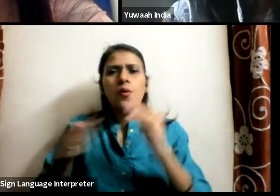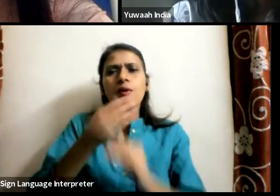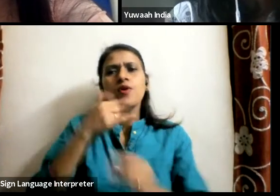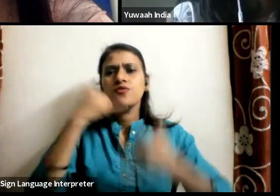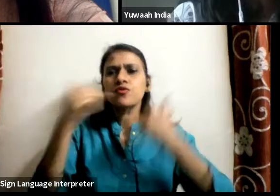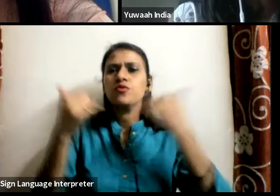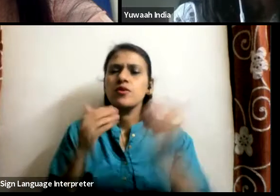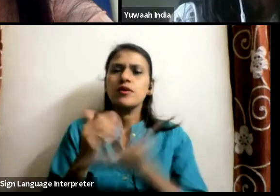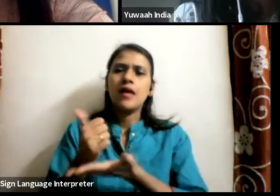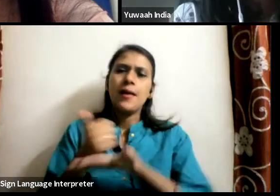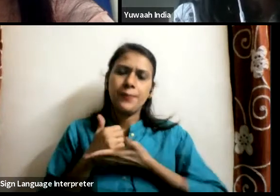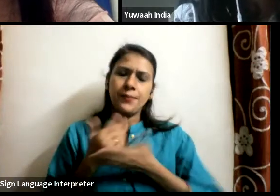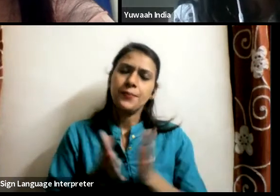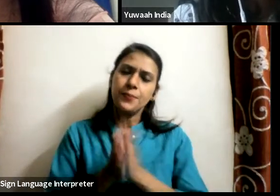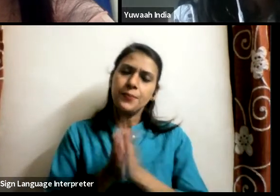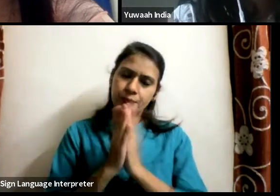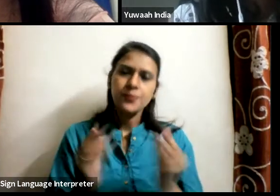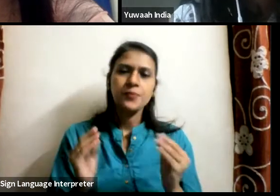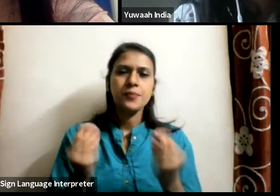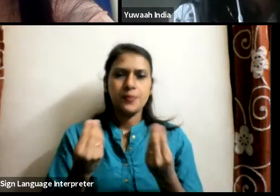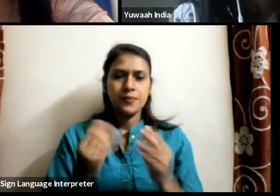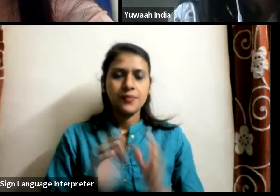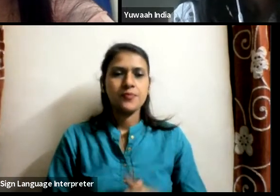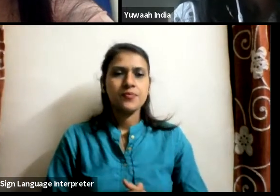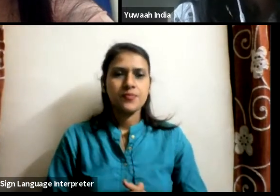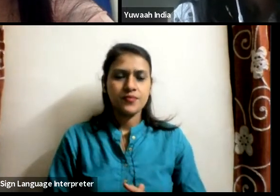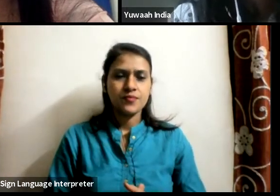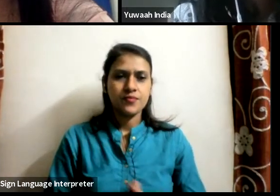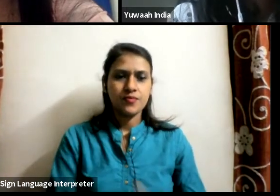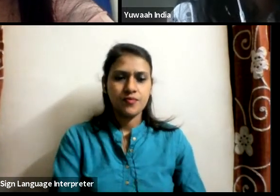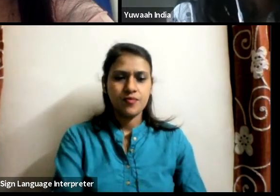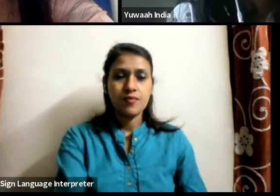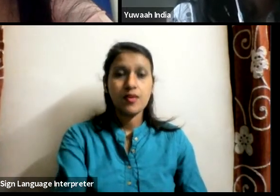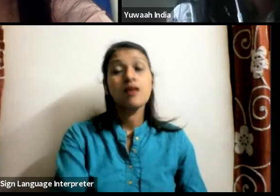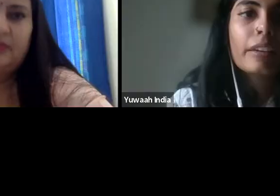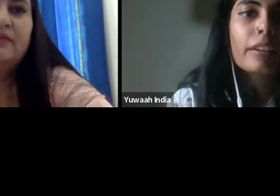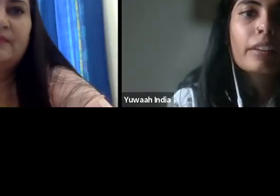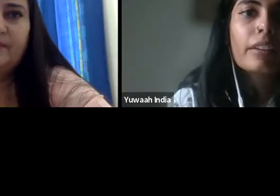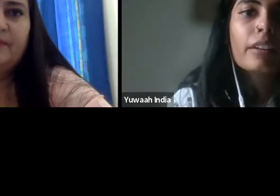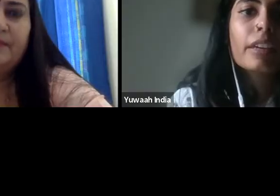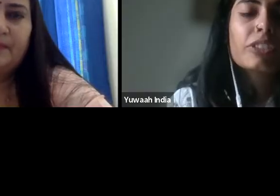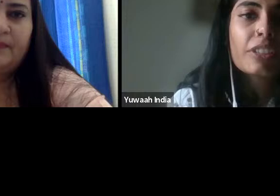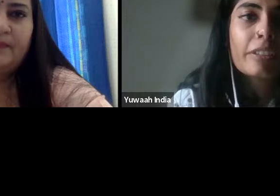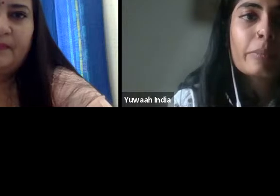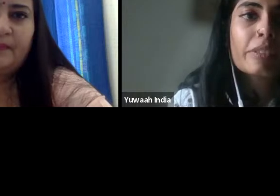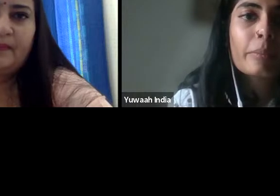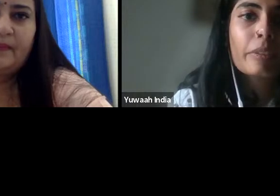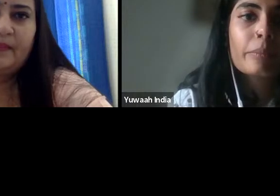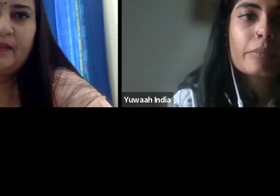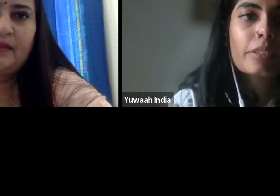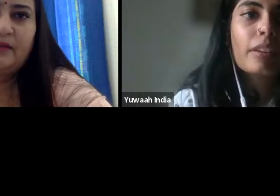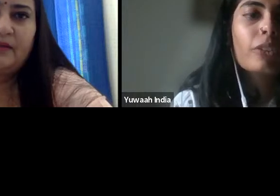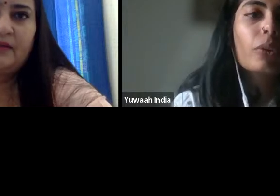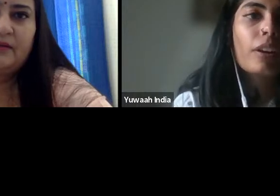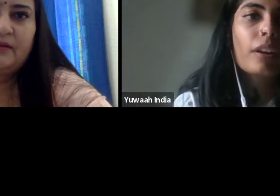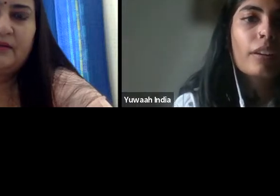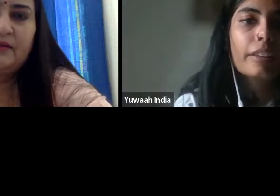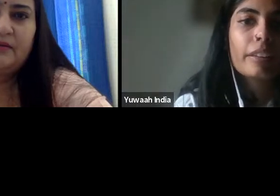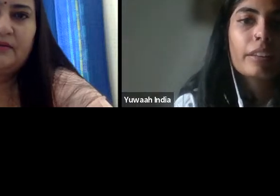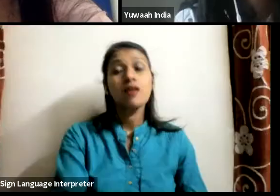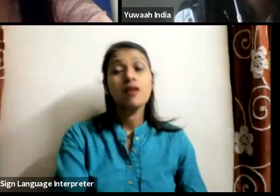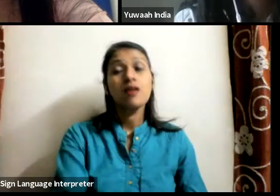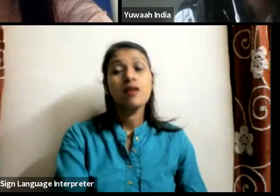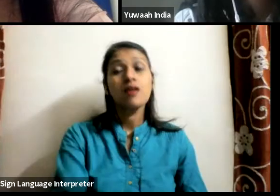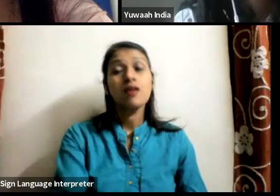ओके, ग्रेट, थैंक यू डॉक्टर जयंती। तो सिम्टम्स पे निर्भर है, आप कह रही हैं अगर एक्सट्रीम सिम्टम्स,